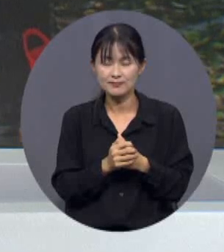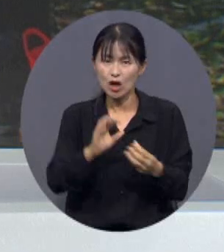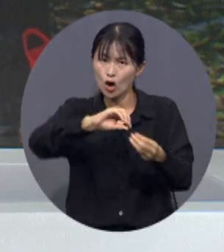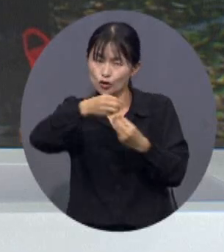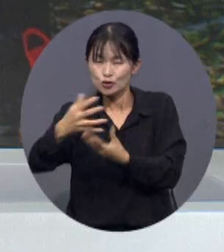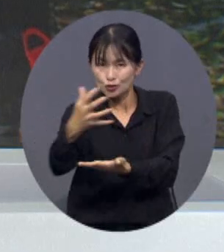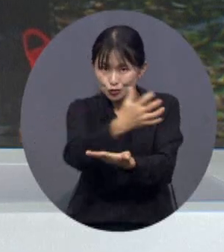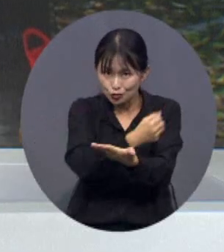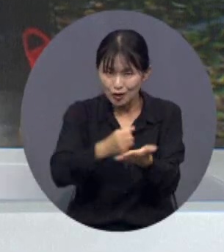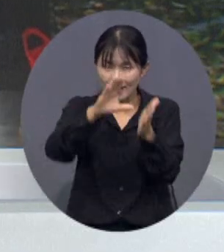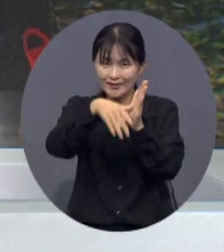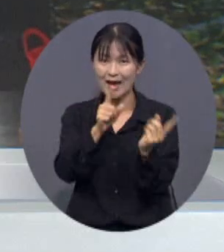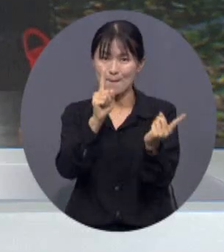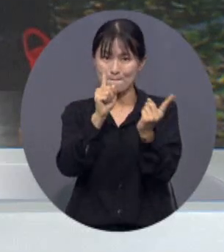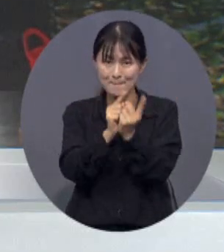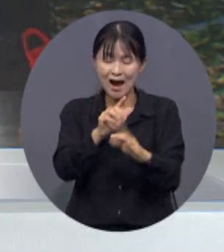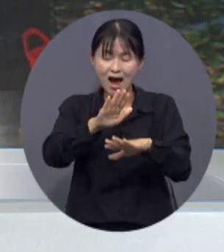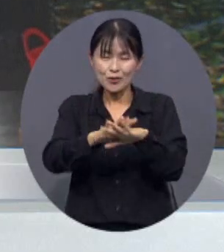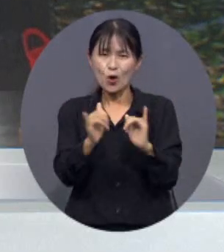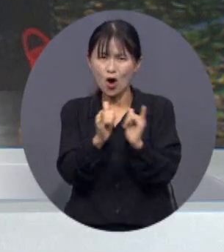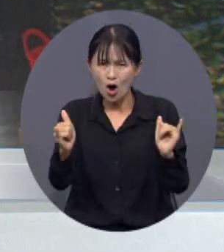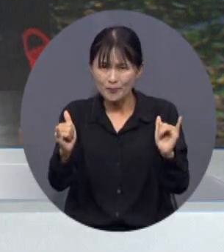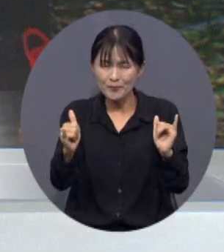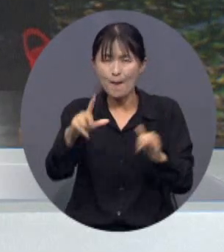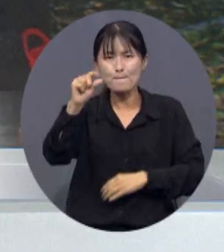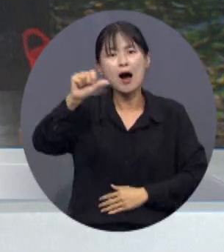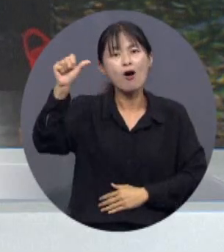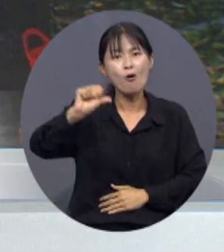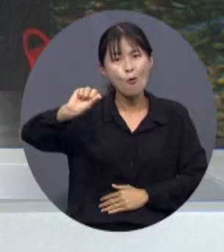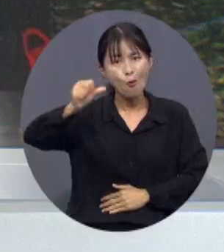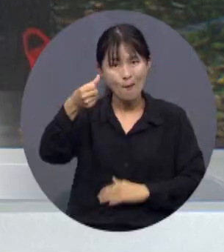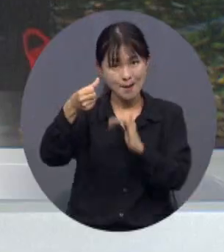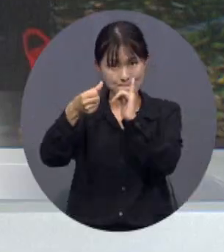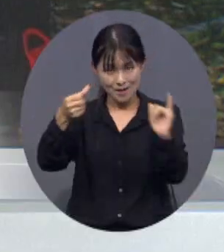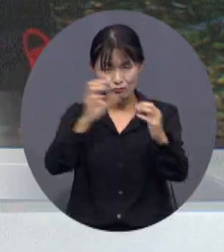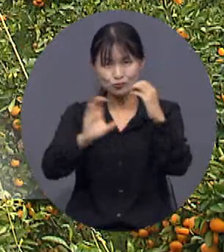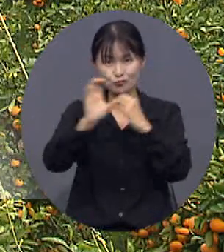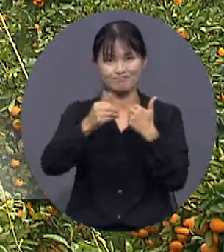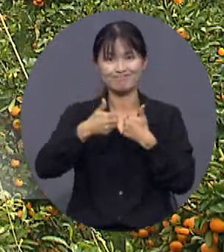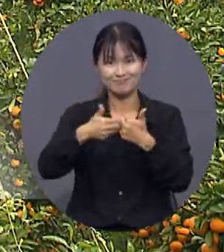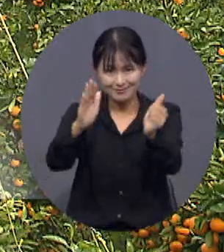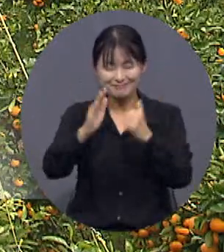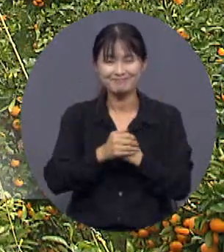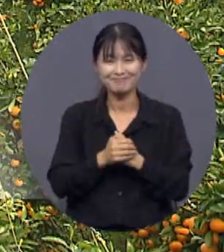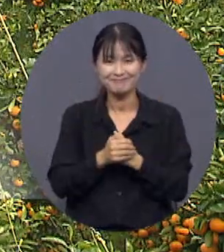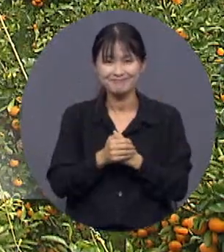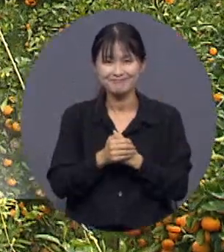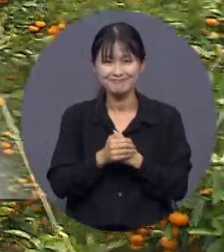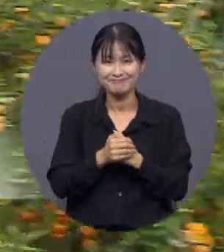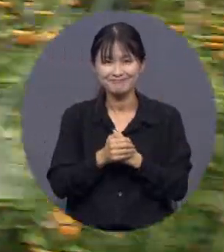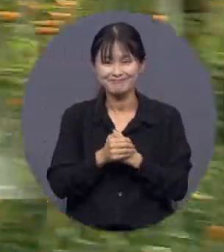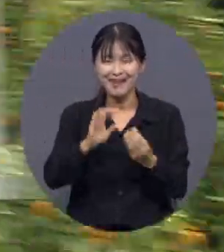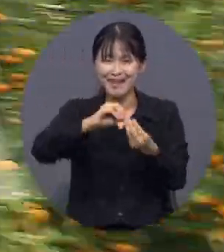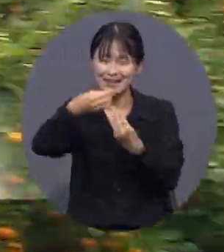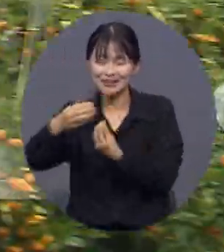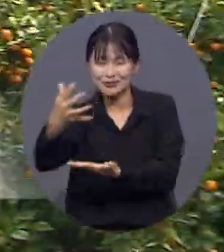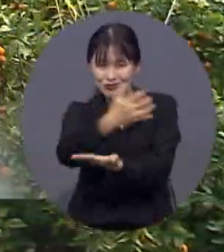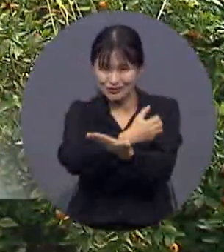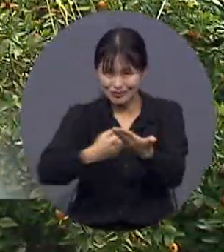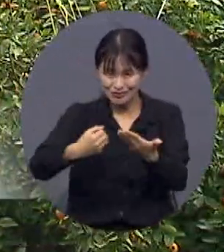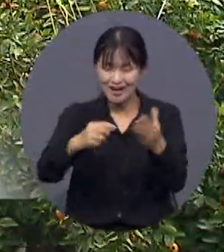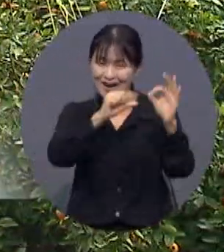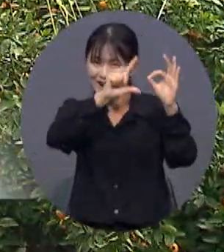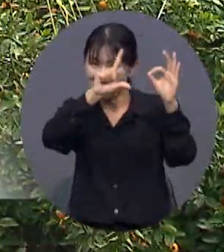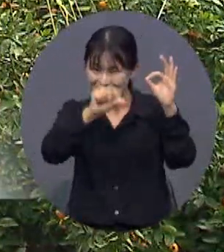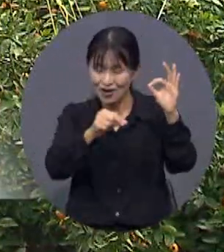감귤 수확철을 맞아 두뇌회 농업인력 15,500명이 추가로 투입됩니다 제주도는 노지감귤 수확철인